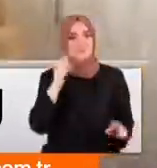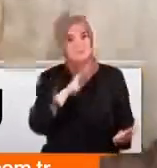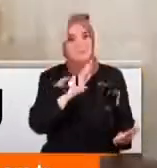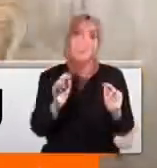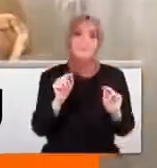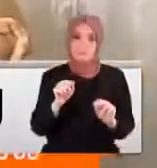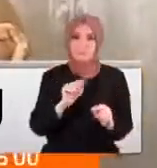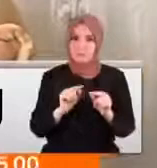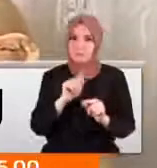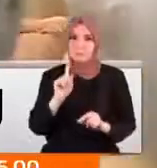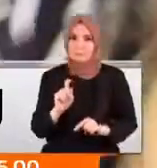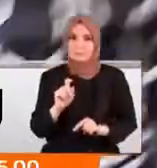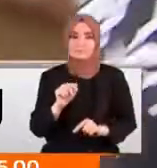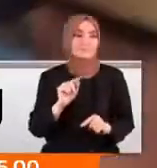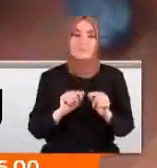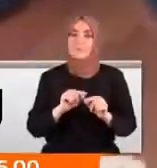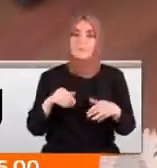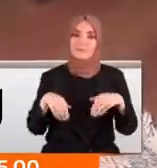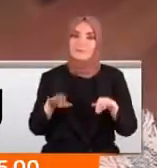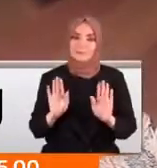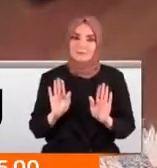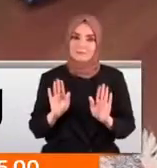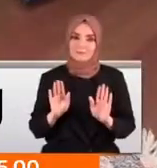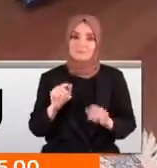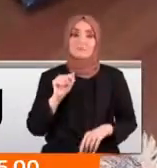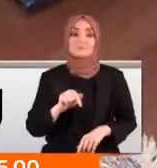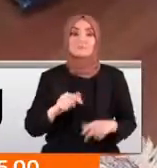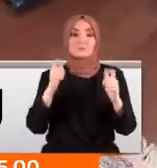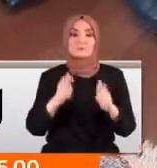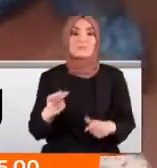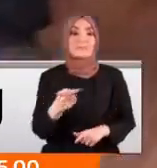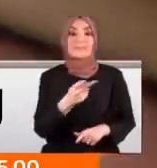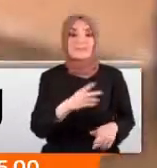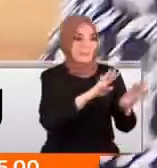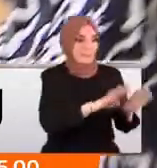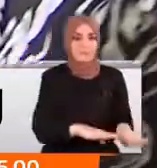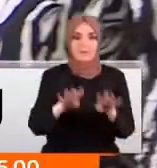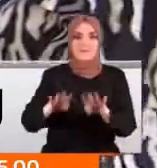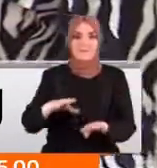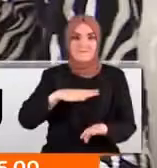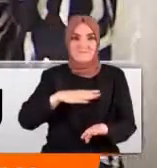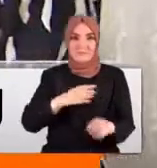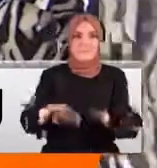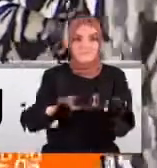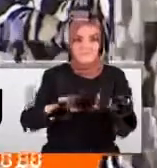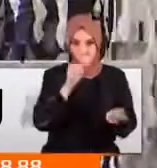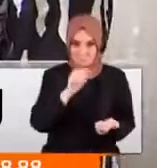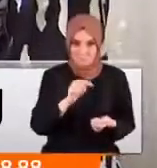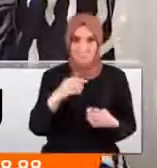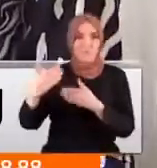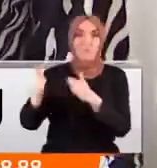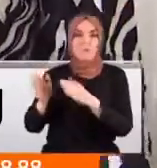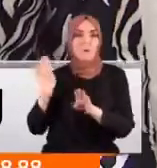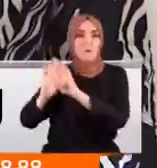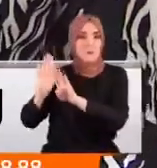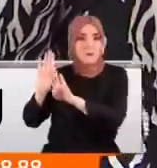Bence hiç de ekonomik değil. Şimdi burada iki tane peteğin çalışması, odaların kapalı olması, diğer odalardaki peteklerin de yanmaması,